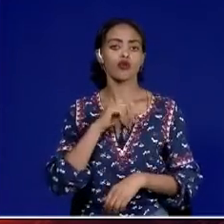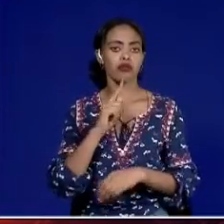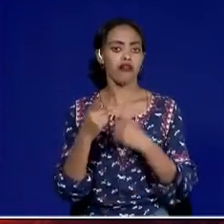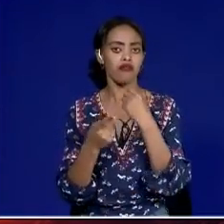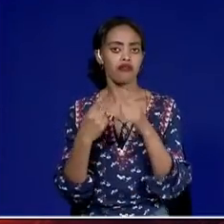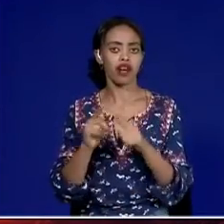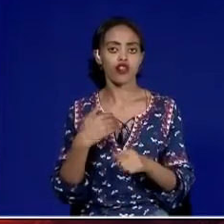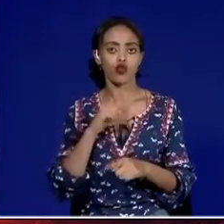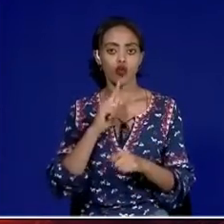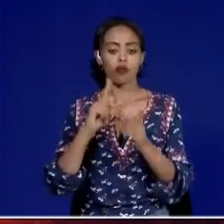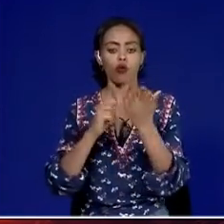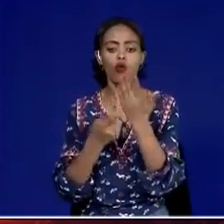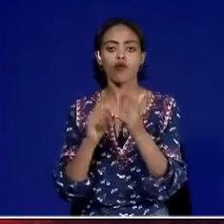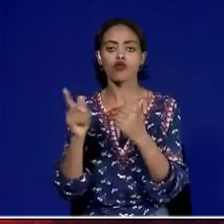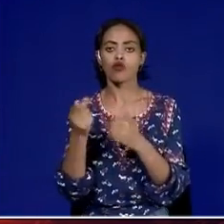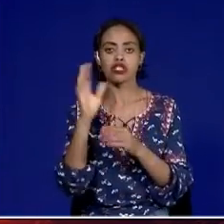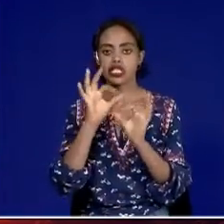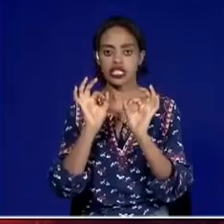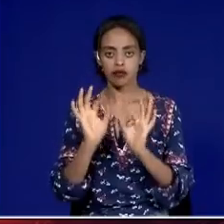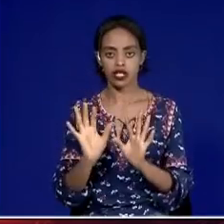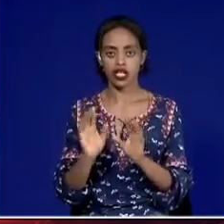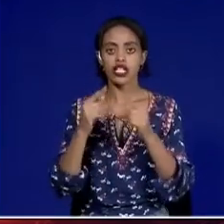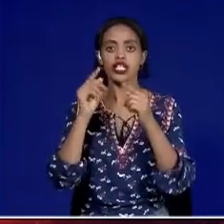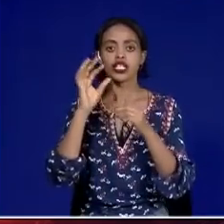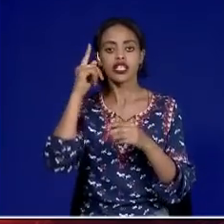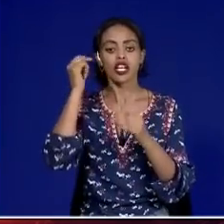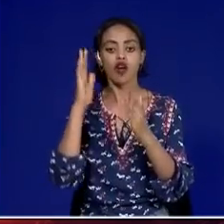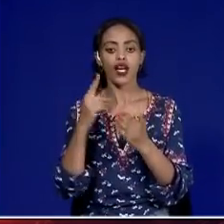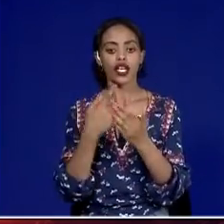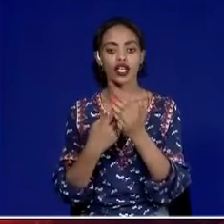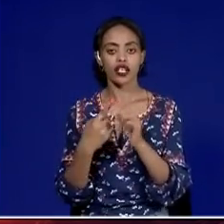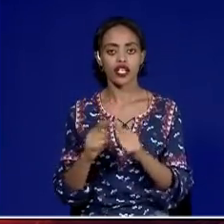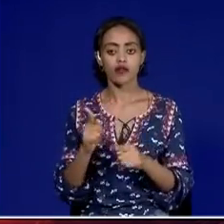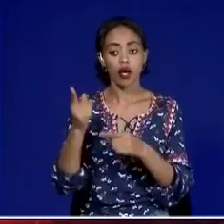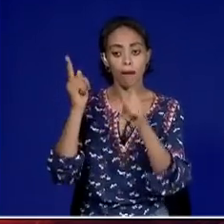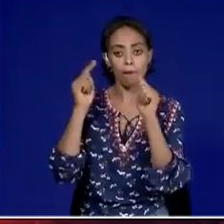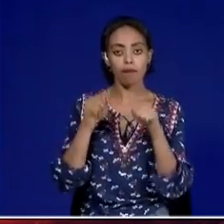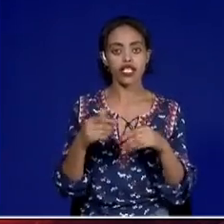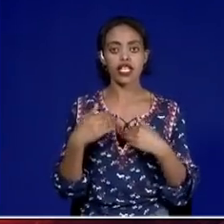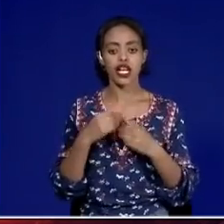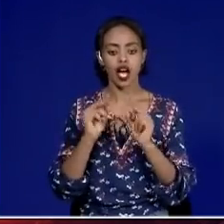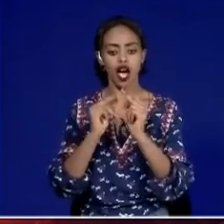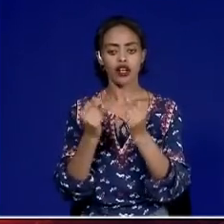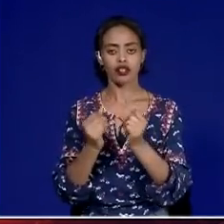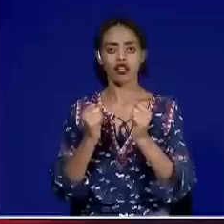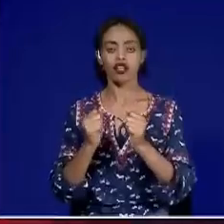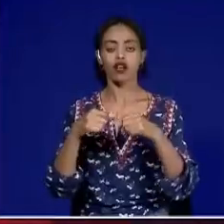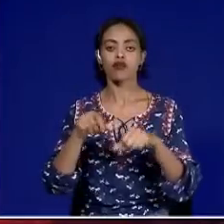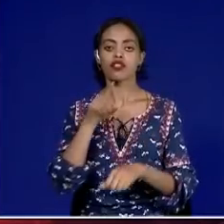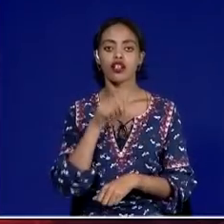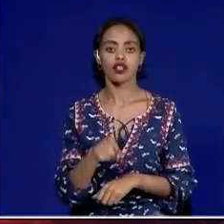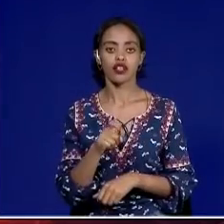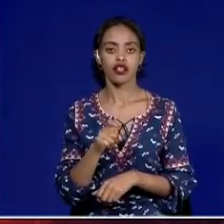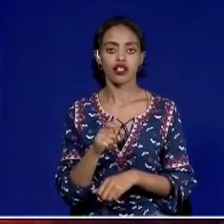ያው ፕሮግራም ስለ ዝኾነ ፀገም የለን ትግራዋይን ትግራዋይነት ግን በታ መፅያ ዘላ ሓድነትካ ኣጠናኺርካ መቐፃል እያ ዘዚ